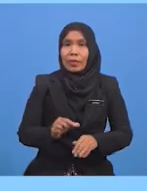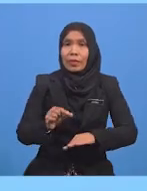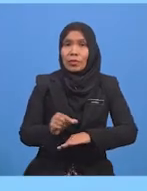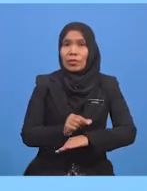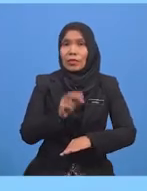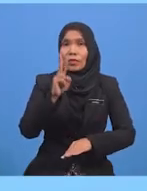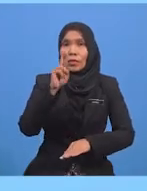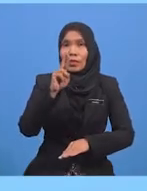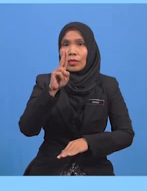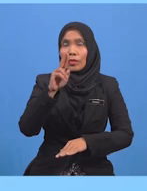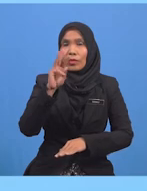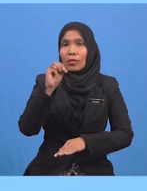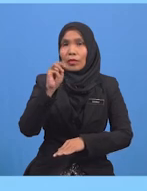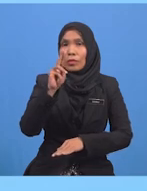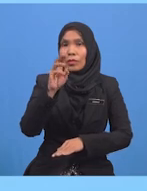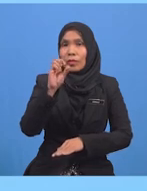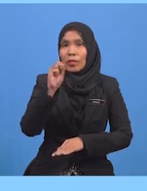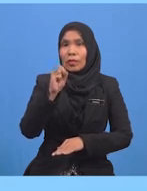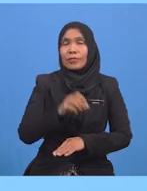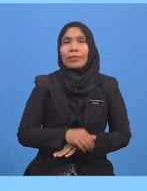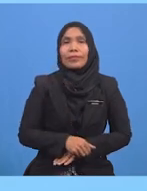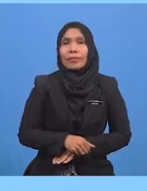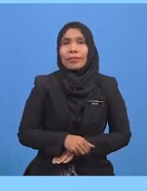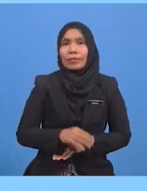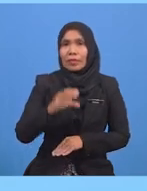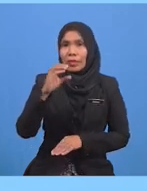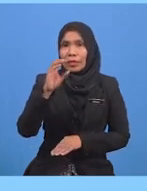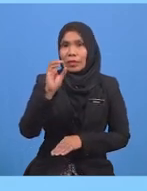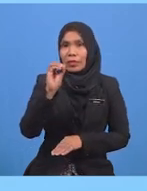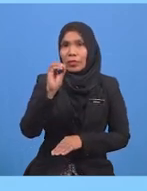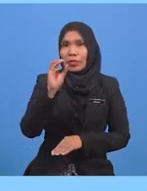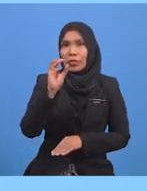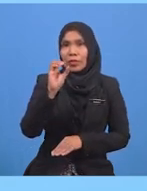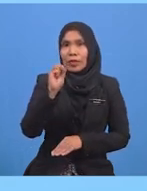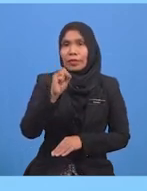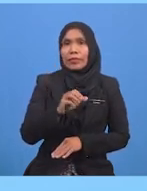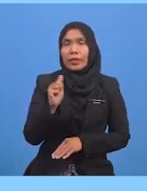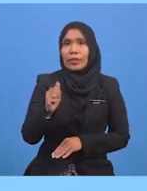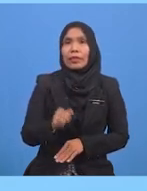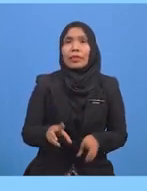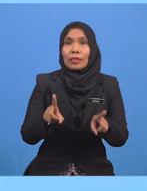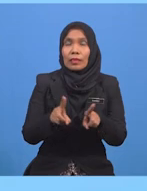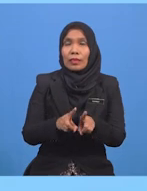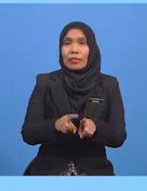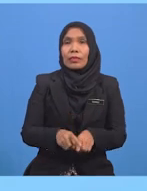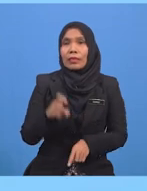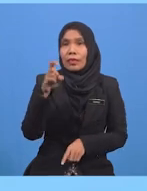fungsi trigonometri, cos A sama dengan X per